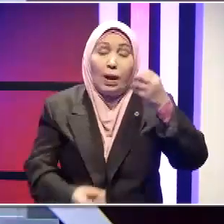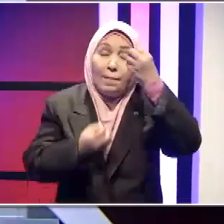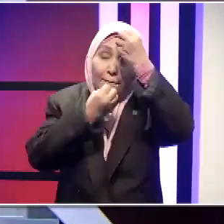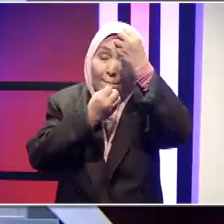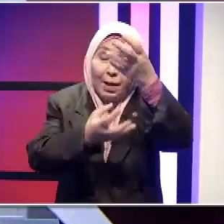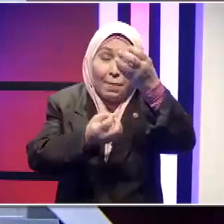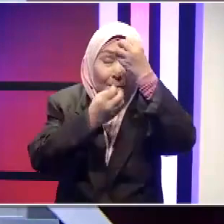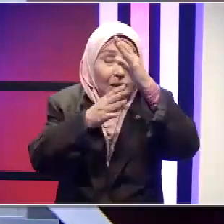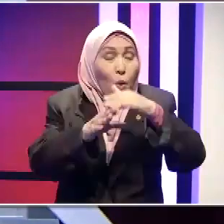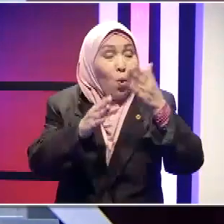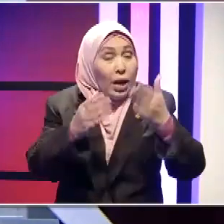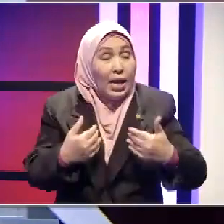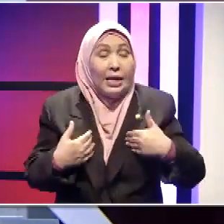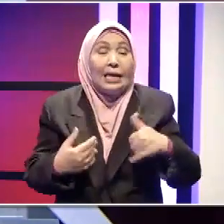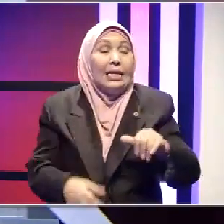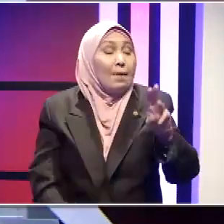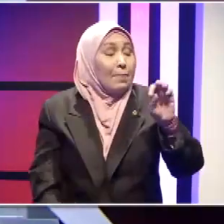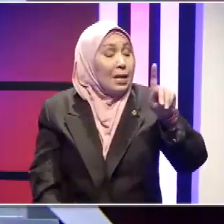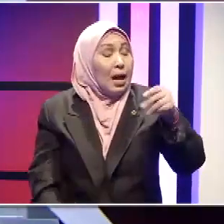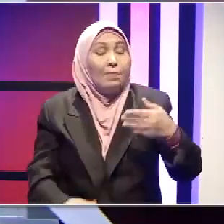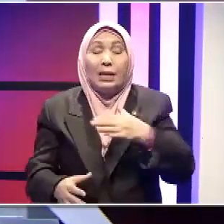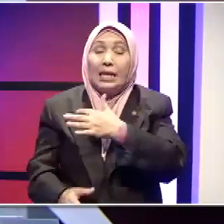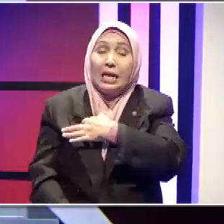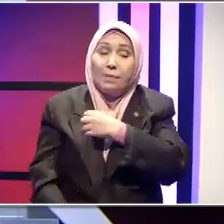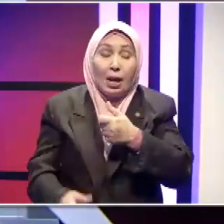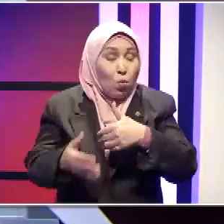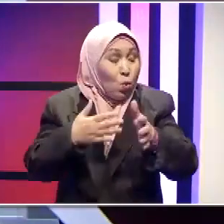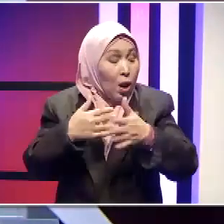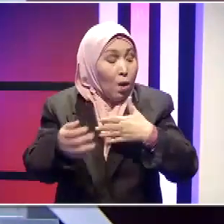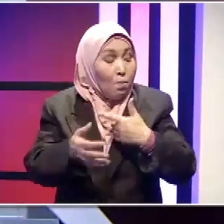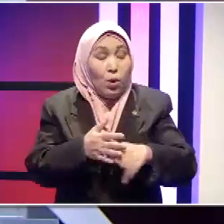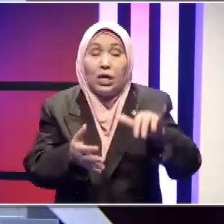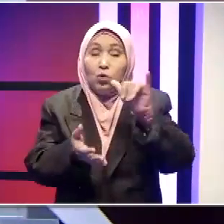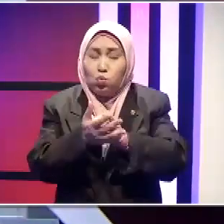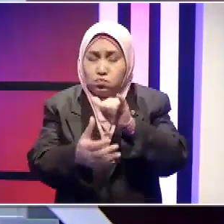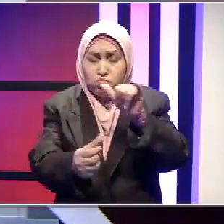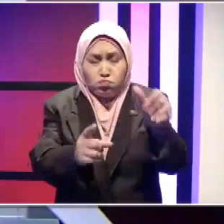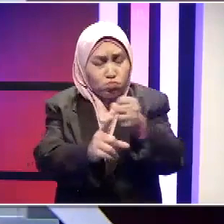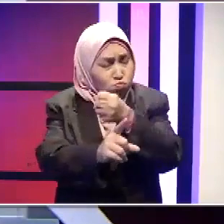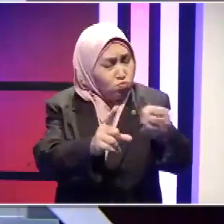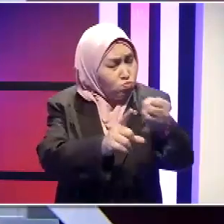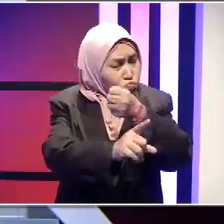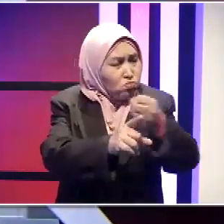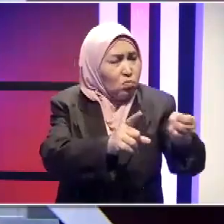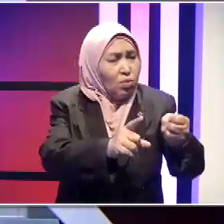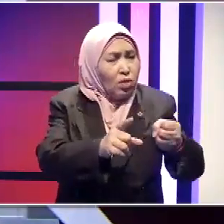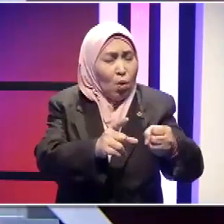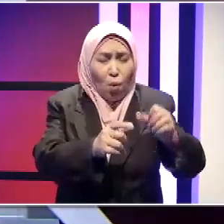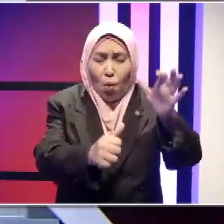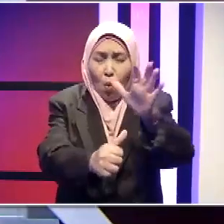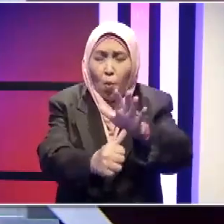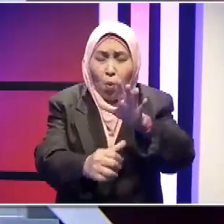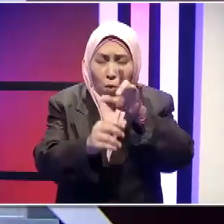kepada orang-orang yang berada di Mekah yang beriman walaupun mereka itu di hanya ya mereka itu di dikutuk